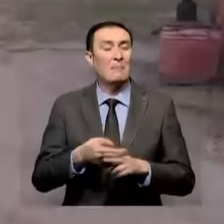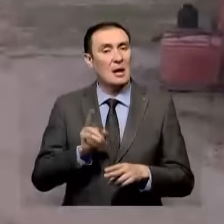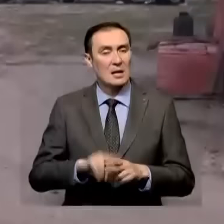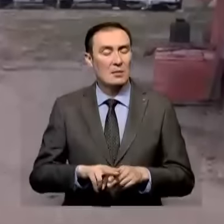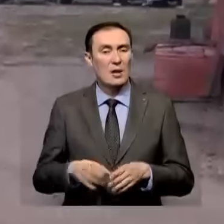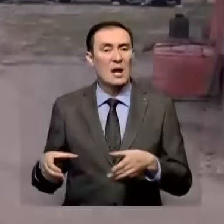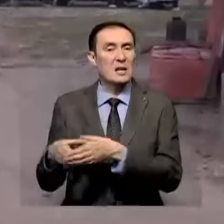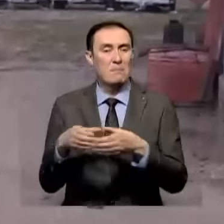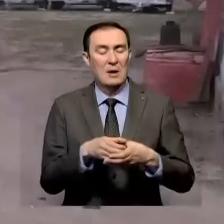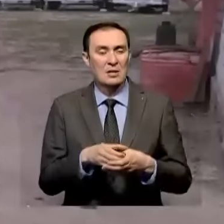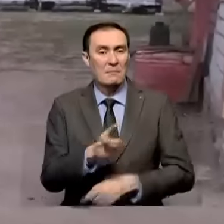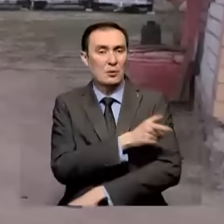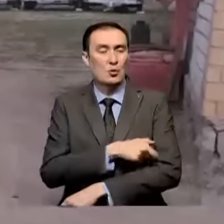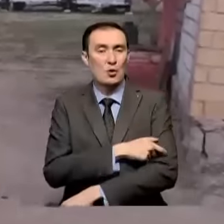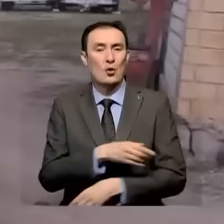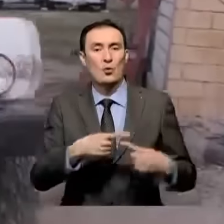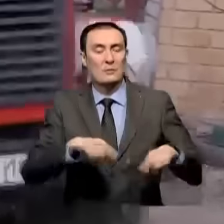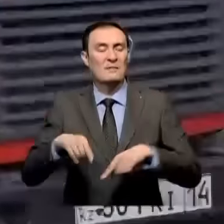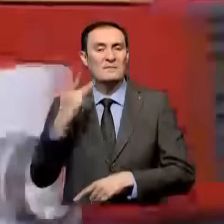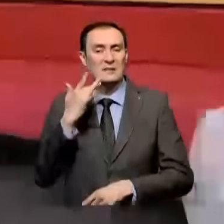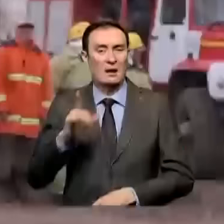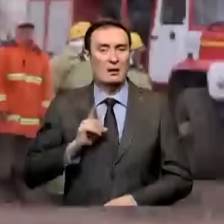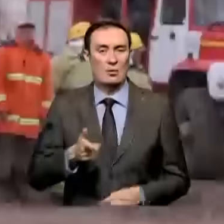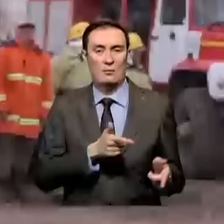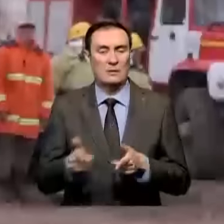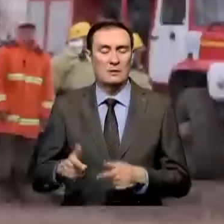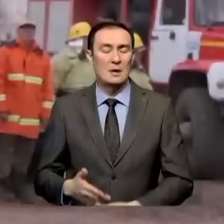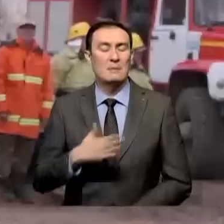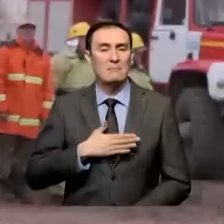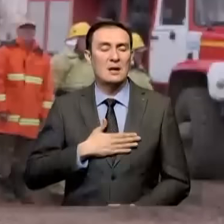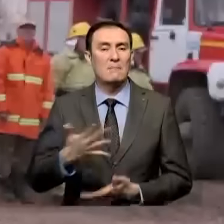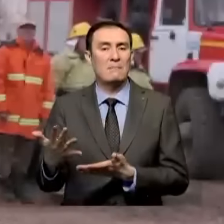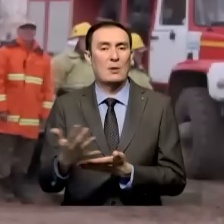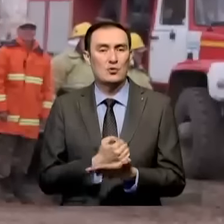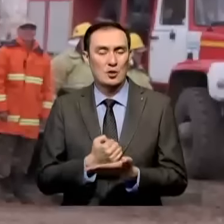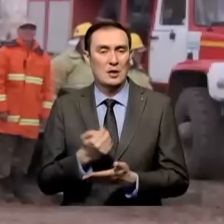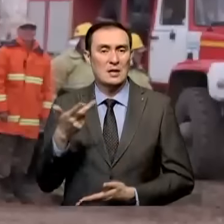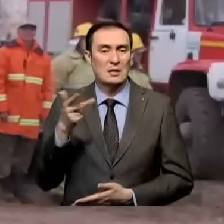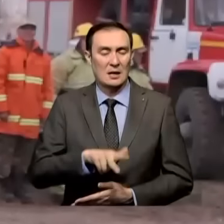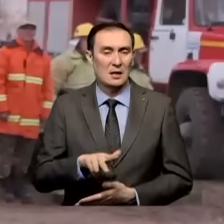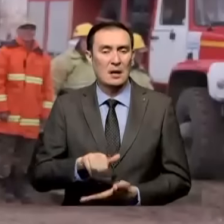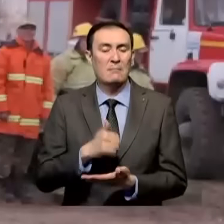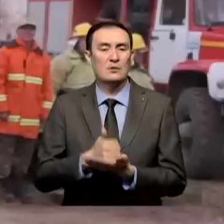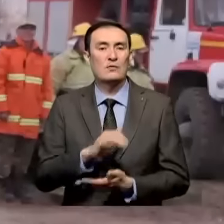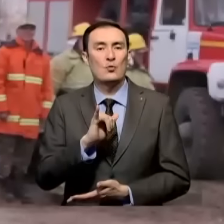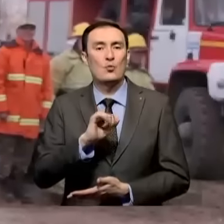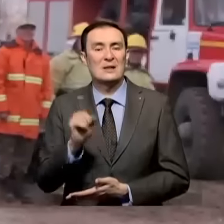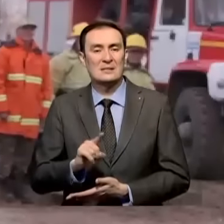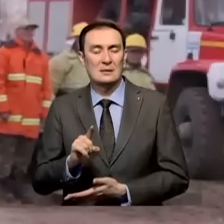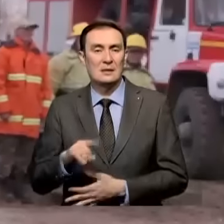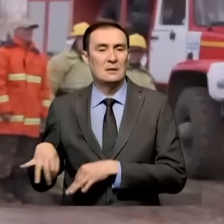Поэтому экипажи лесопатрульных комплексов всегда на чеку. Мы получили 3 на базе УАЗ